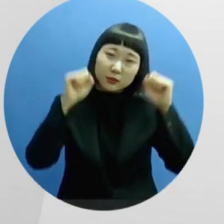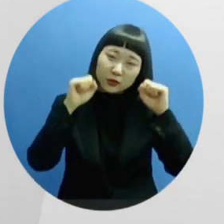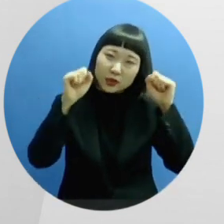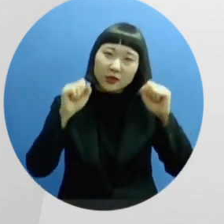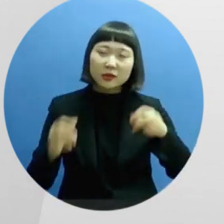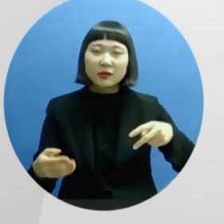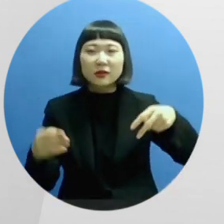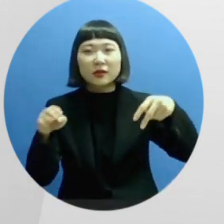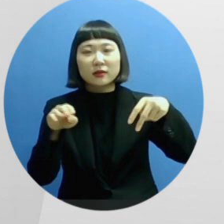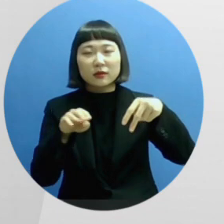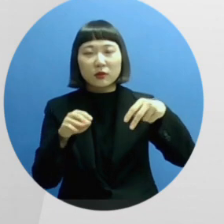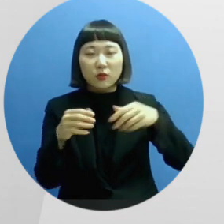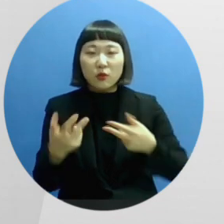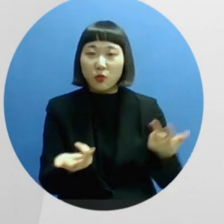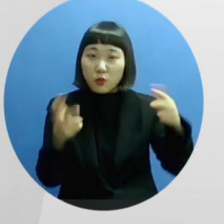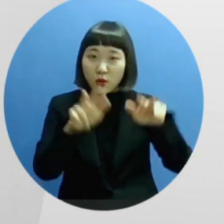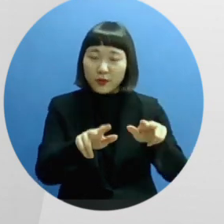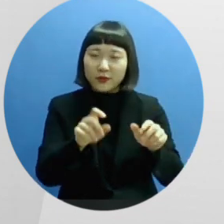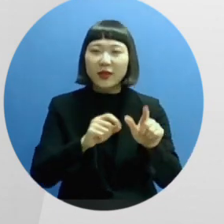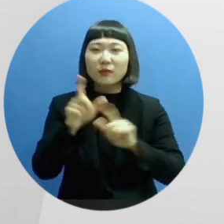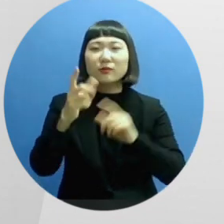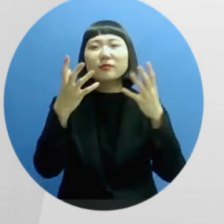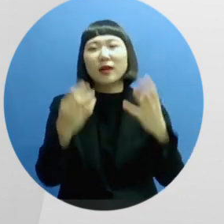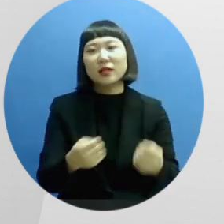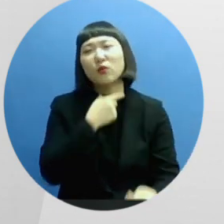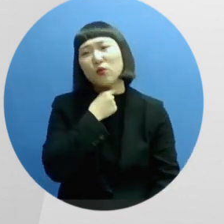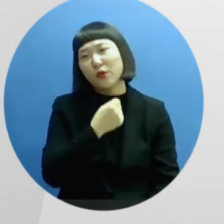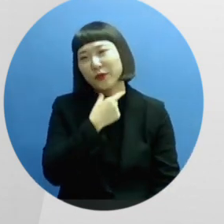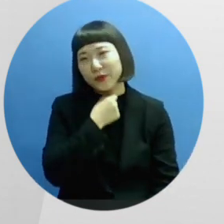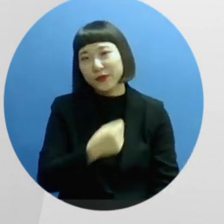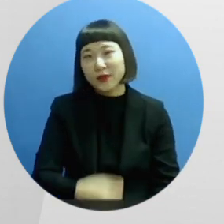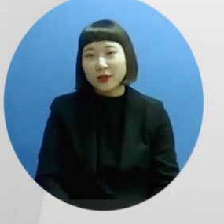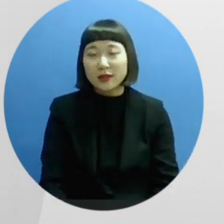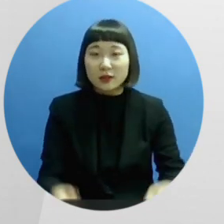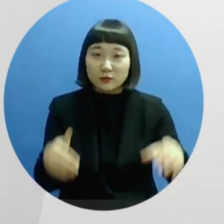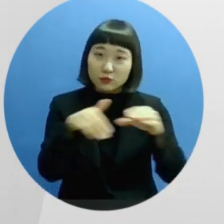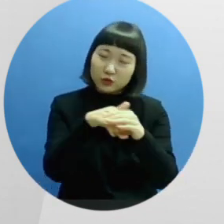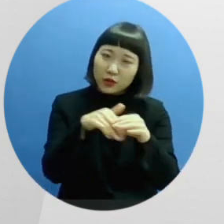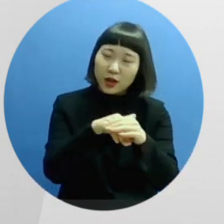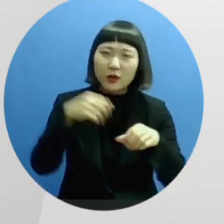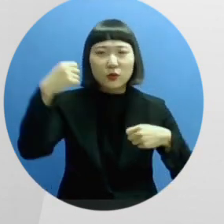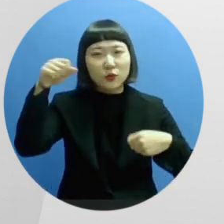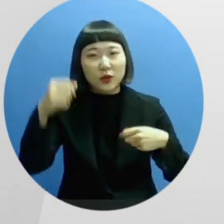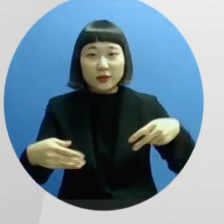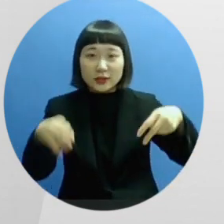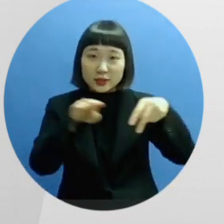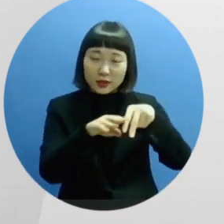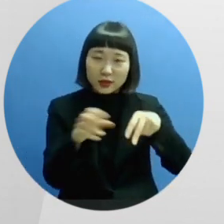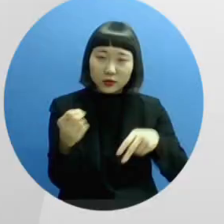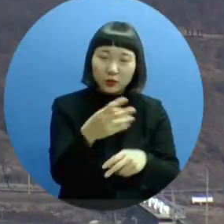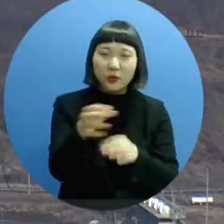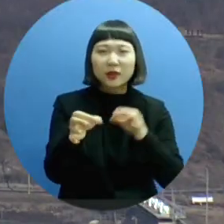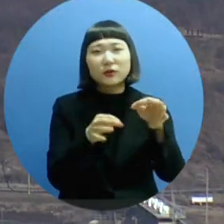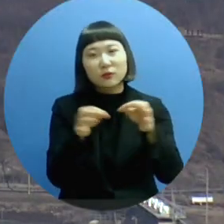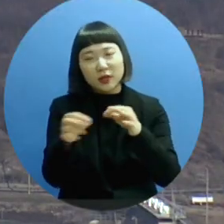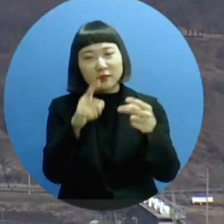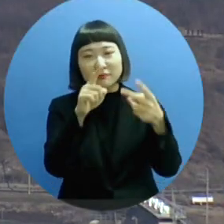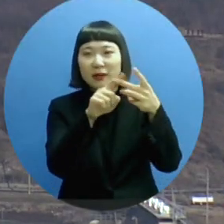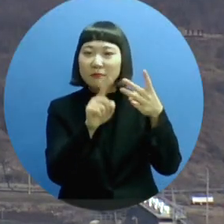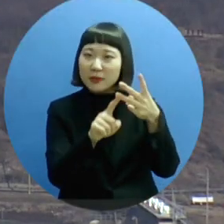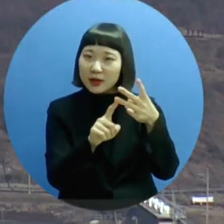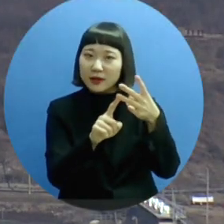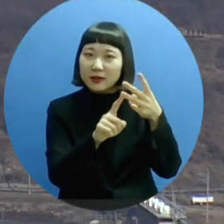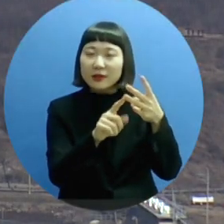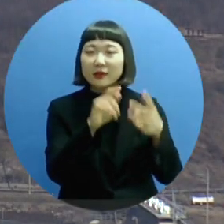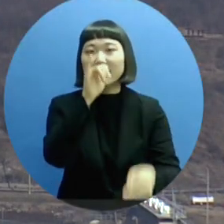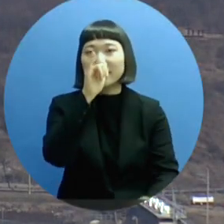가장 선호하는 것으로 나타났습니다. 문화, 공연 시설, 쇼핑 아울렛 등이 그 뒤를 이었습니다. 시는